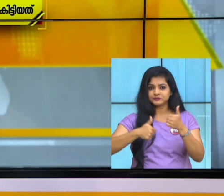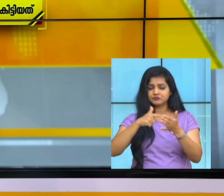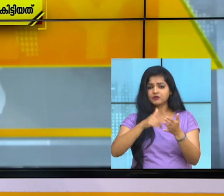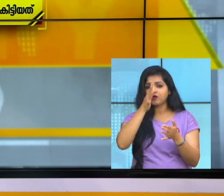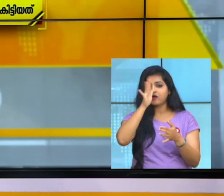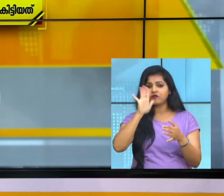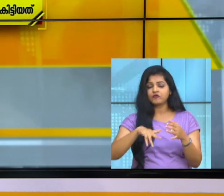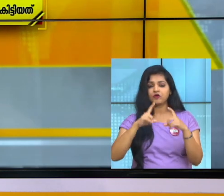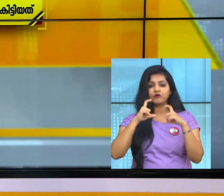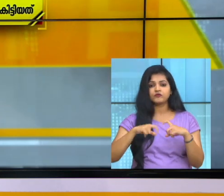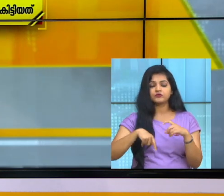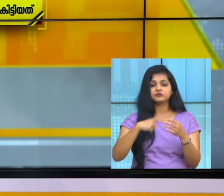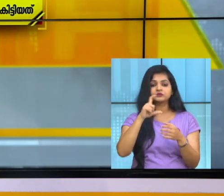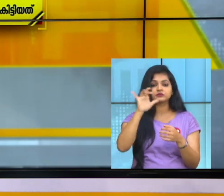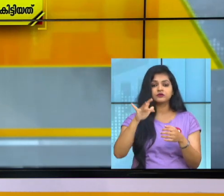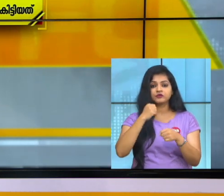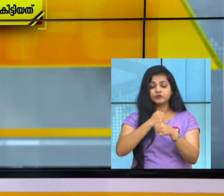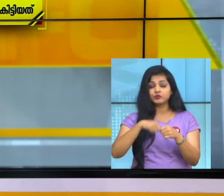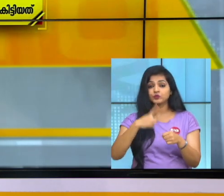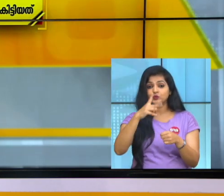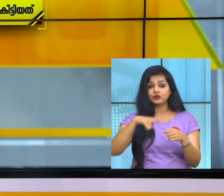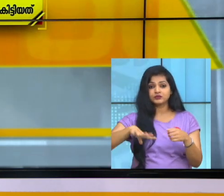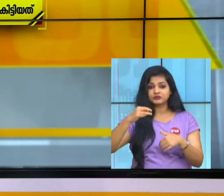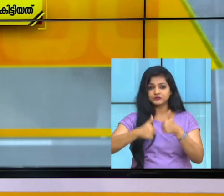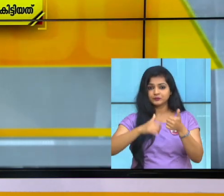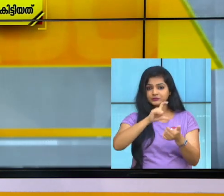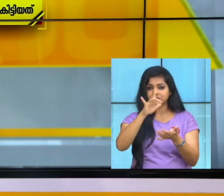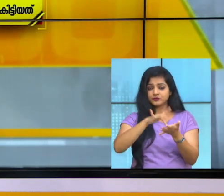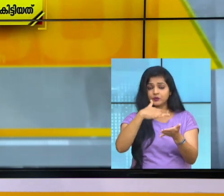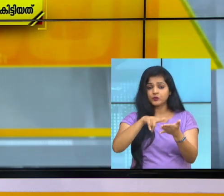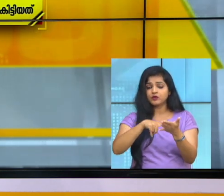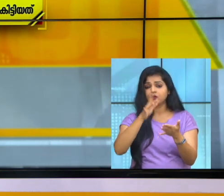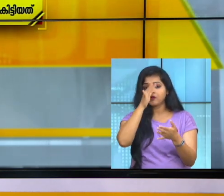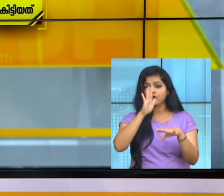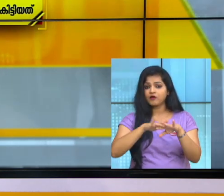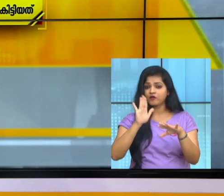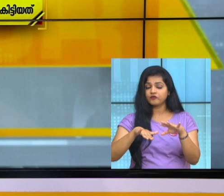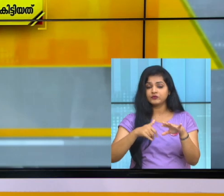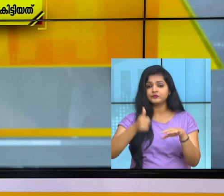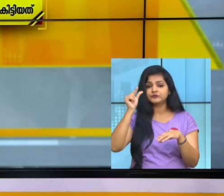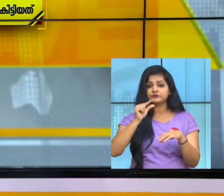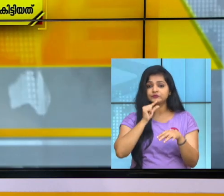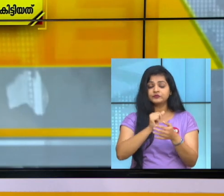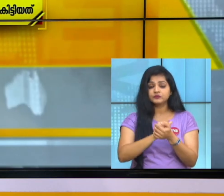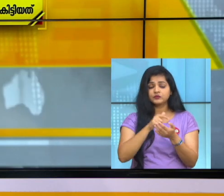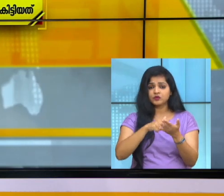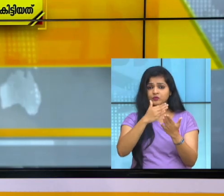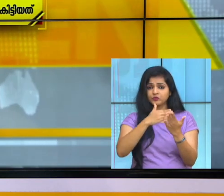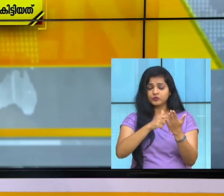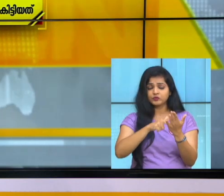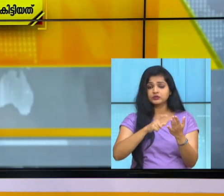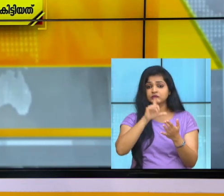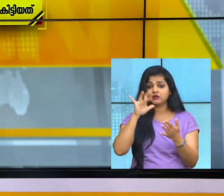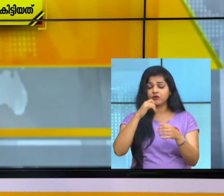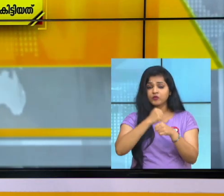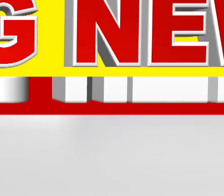കേന്ദ്ര സർക്കാർ 2 പരീക്ഷാ കേന്ദ്രങ്ങളിൽ ക്രമക്കേട് നടന്നുവെന്ന് കേന്ദ്ര വിദ്യാഭ്യാസ മന്ത്രി ധർമ്മേന്ദ്ര പ്രധാൻ പറഞ്ഞു. വിഷയം കേന്ദ്ര സർക്കാർ ഗൗരവത്തിലെടുത്തിട്ടുണ്ടെന്നും